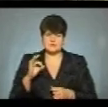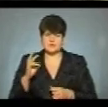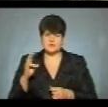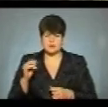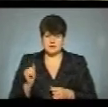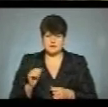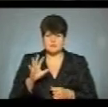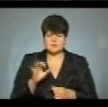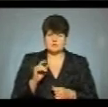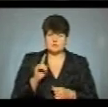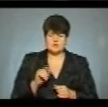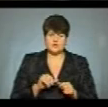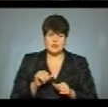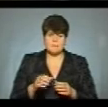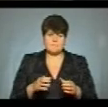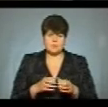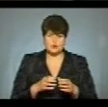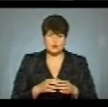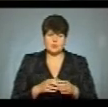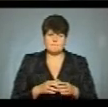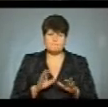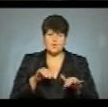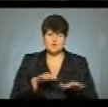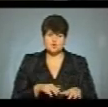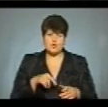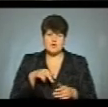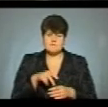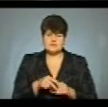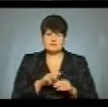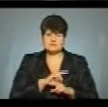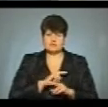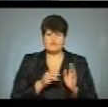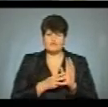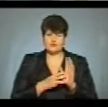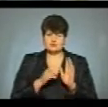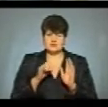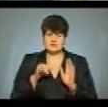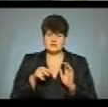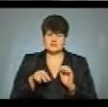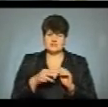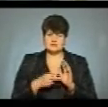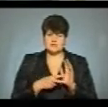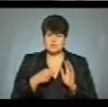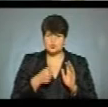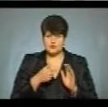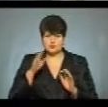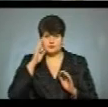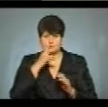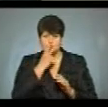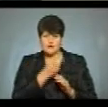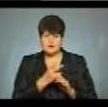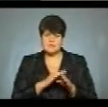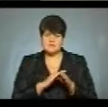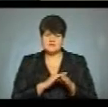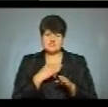Боєць 501-го окремого батальйону морської піхоти України загинув 8 січня 2017 року. Чоловік показує